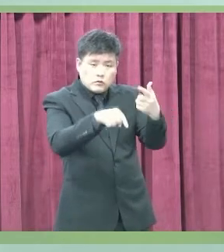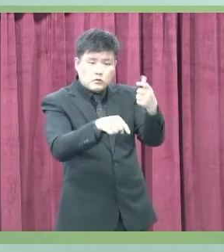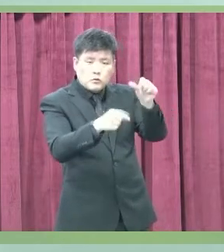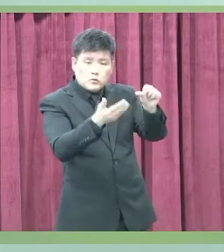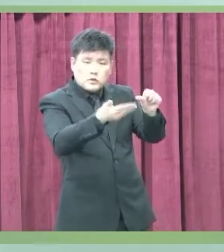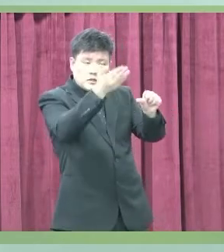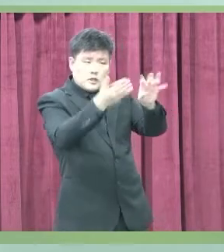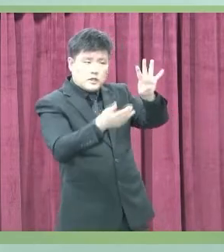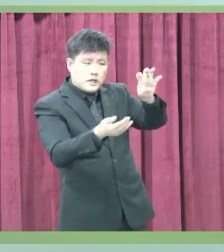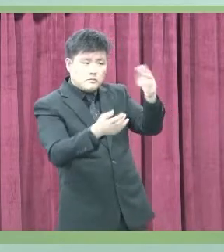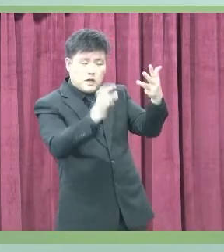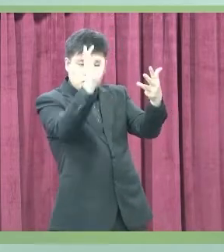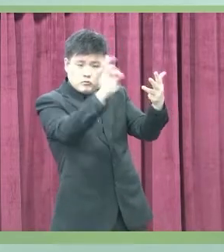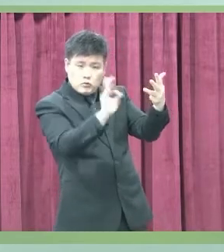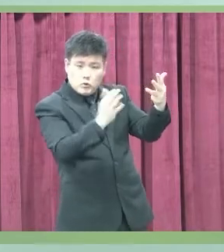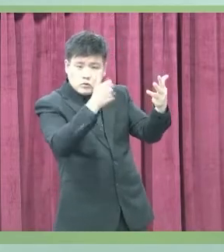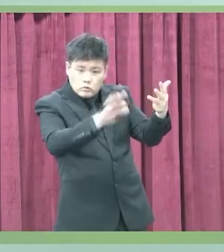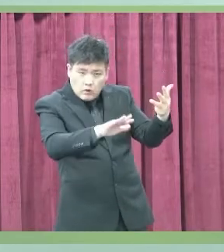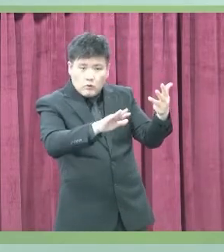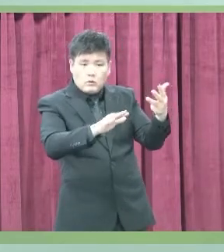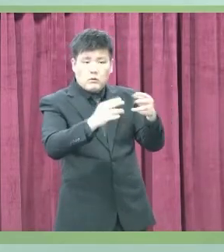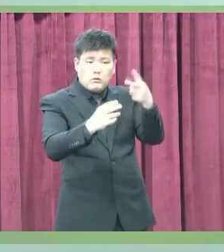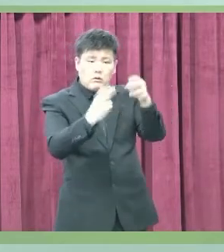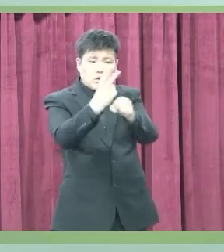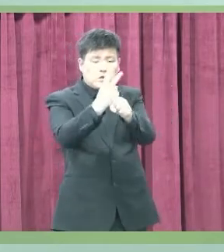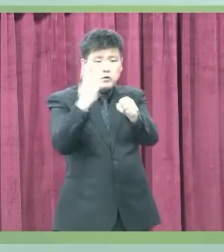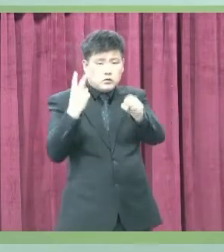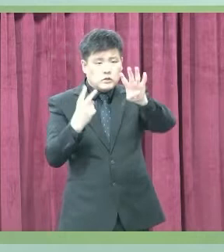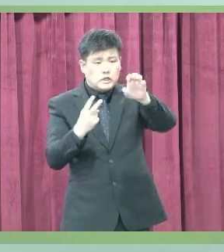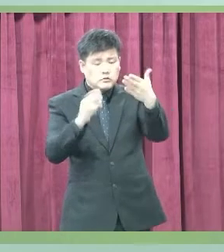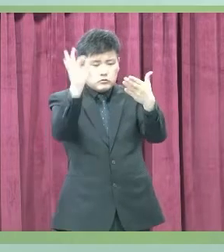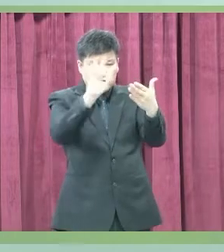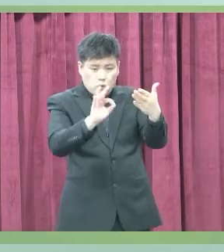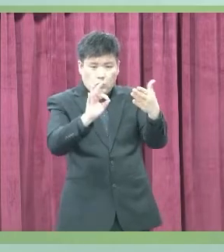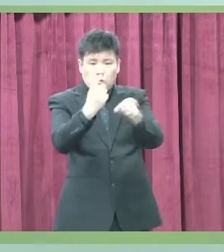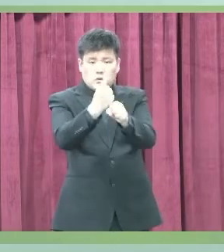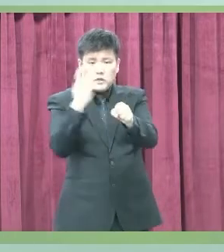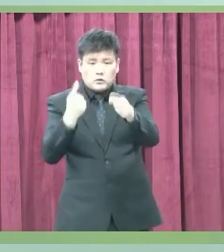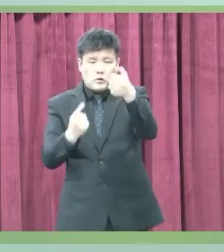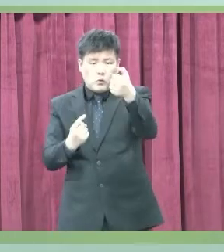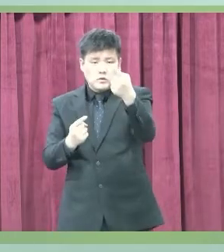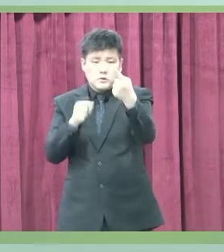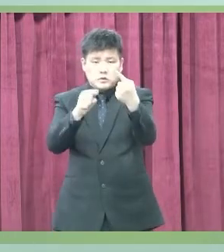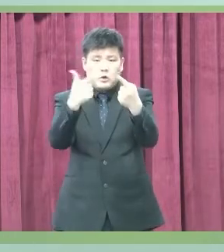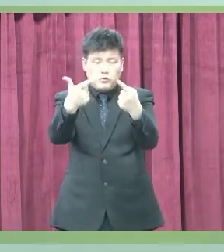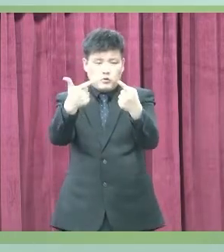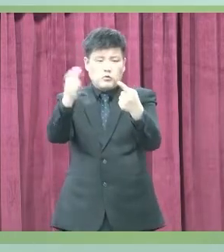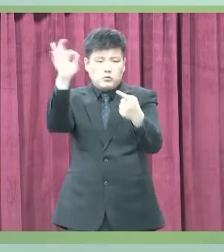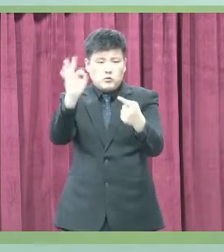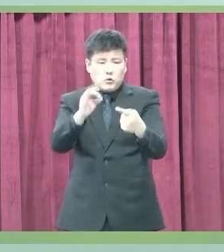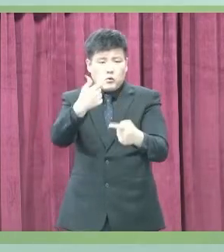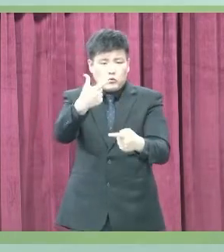한 48% 되지만 20년도에는 49%고 21년도에는 51.6%입니다. 점점 65세